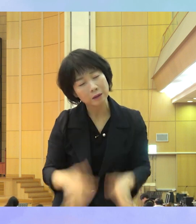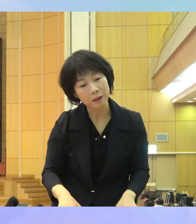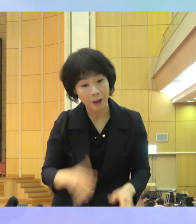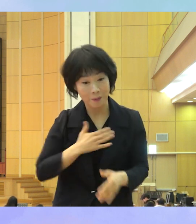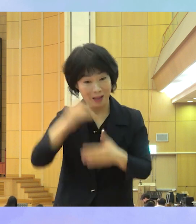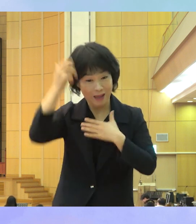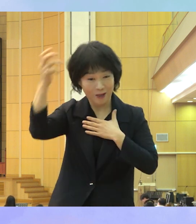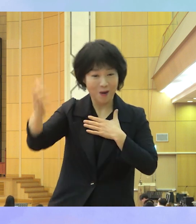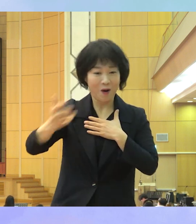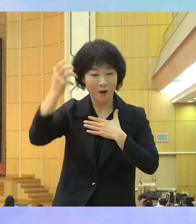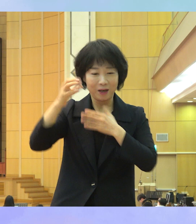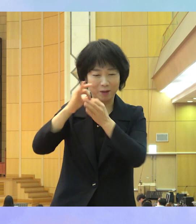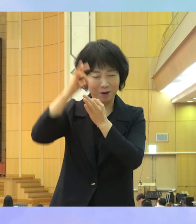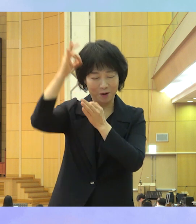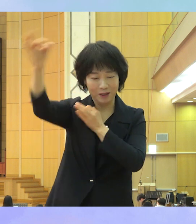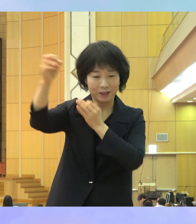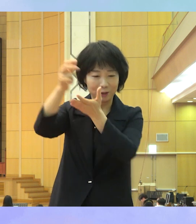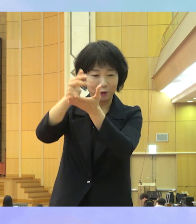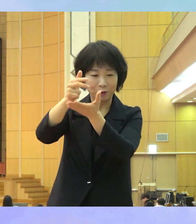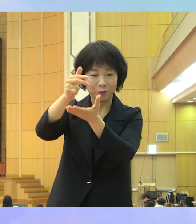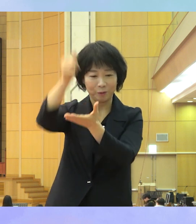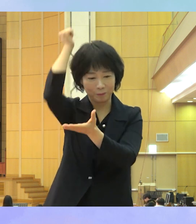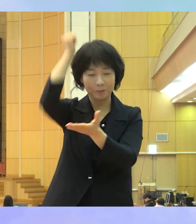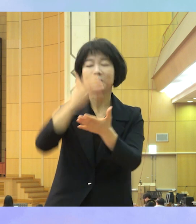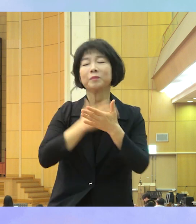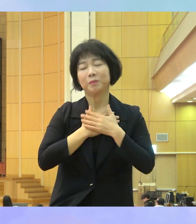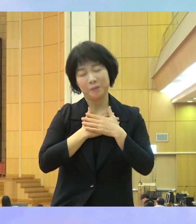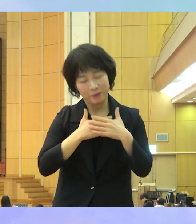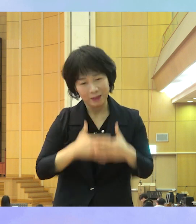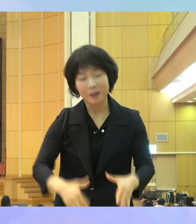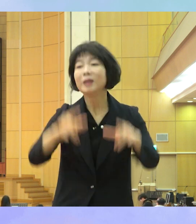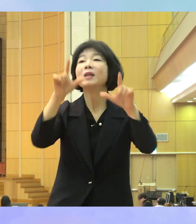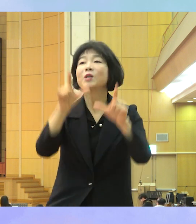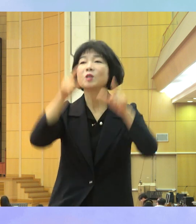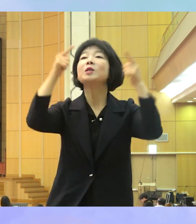내 영원하신 주,